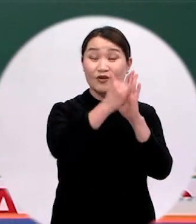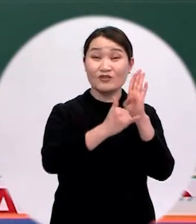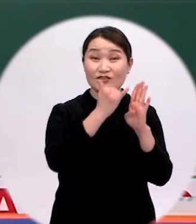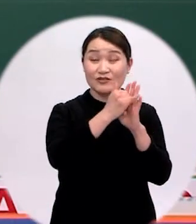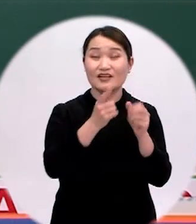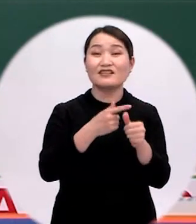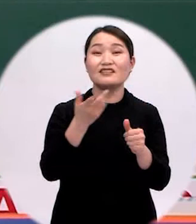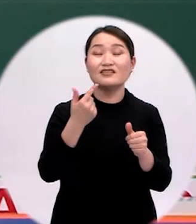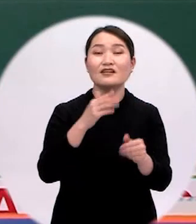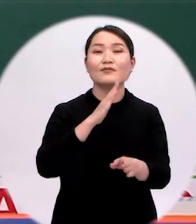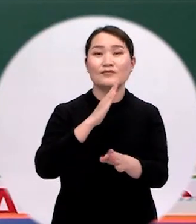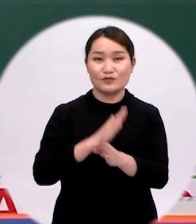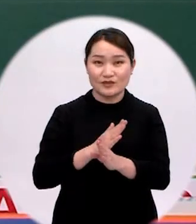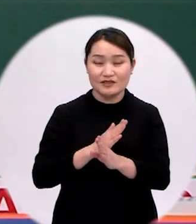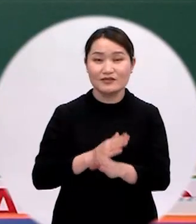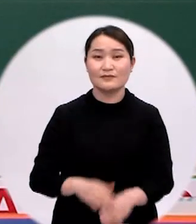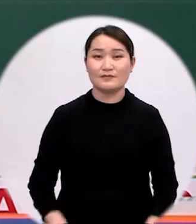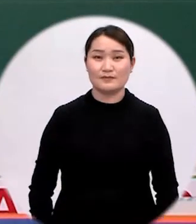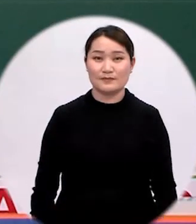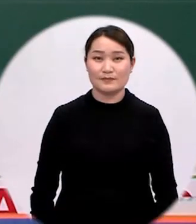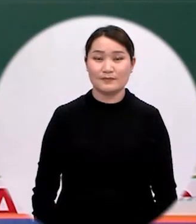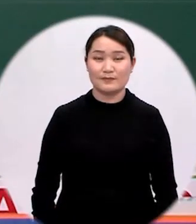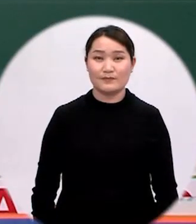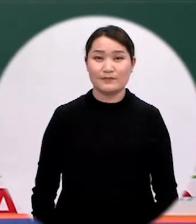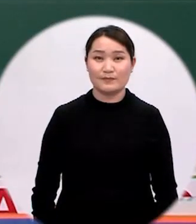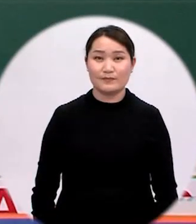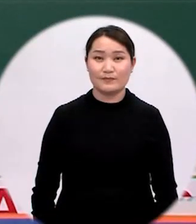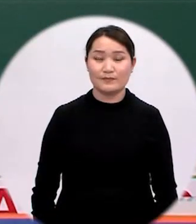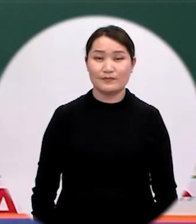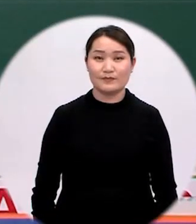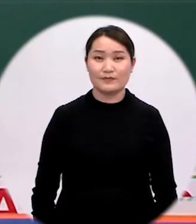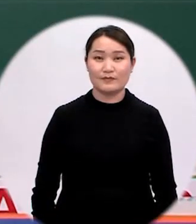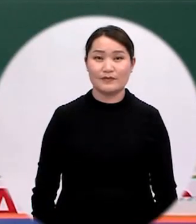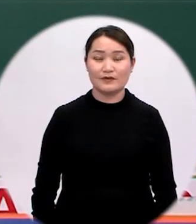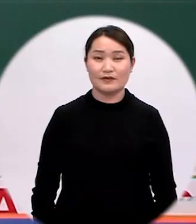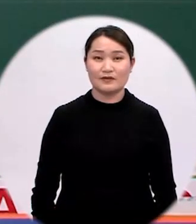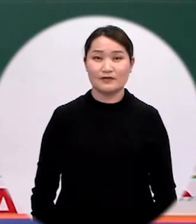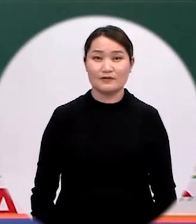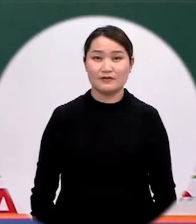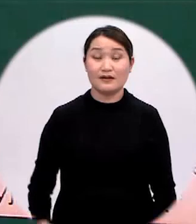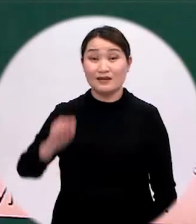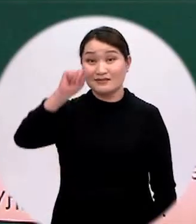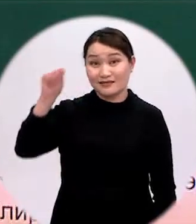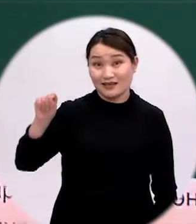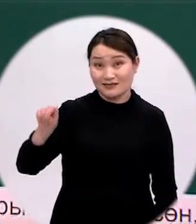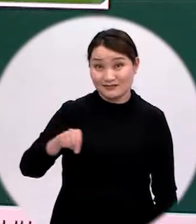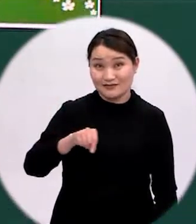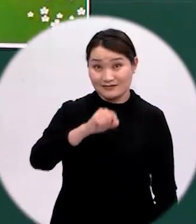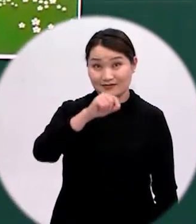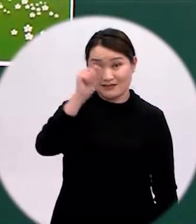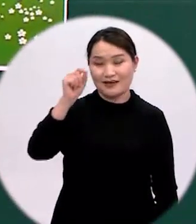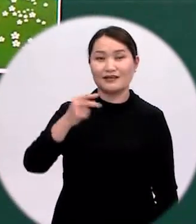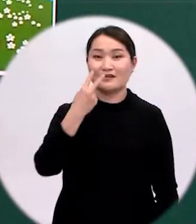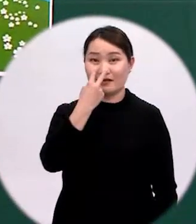бичсэн. Тэгвэл улирлуудынхаа дарааллыг загвараар илэрхийлье. Хаврын улирлын